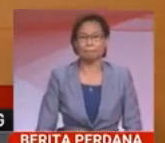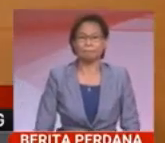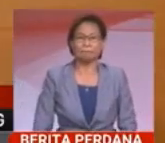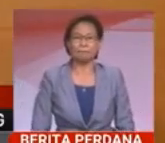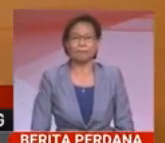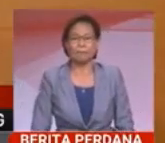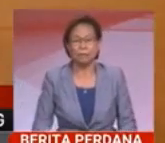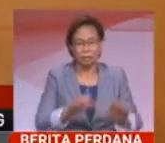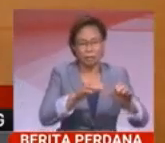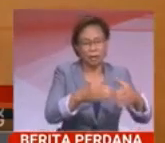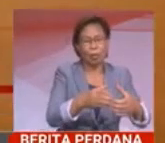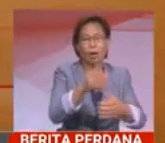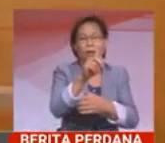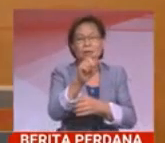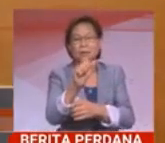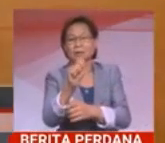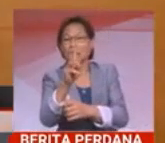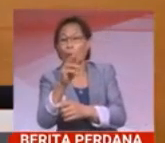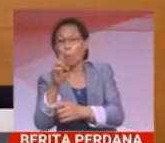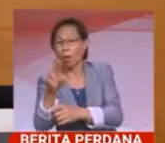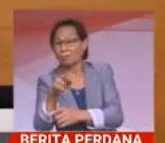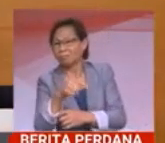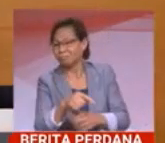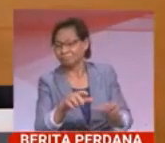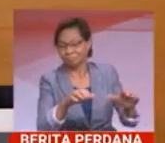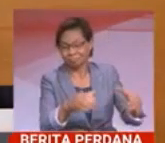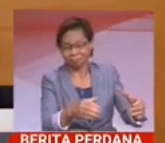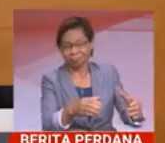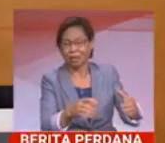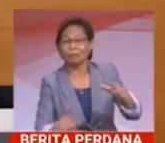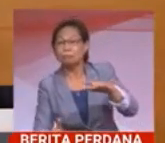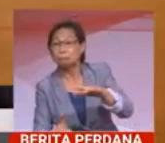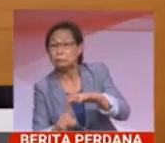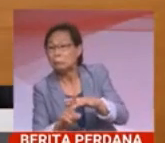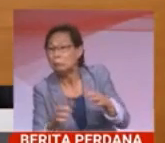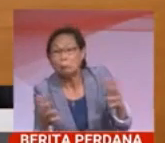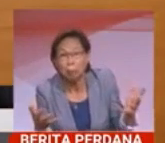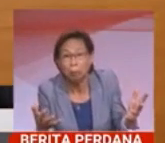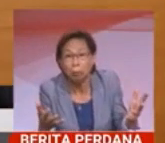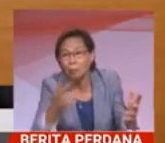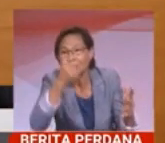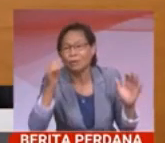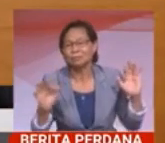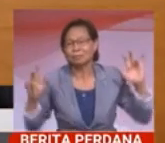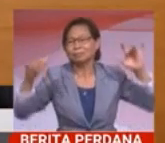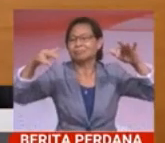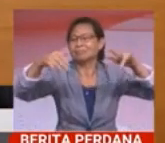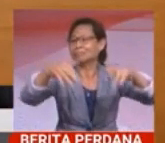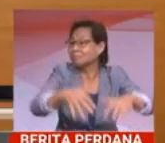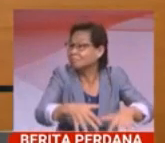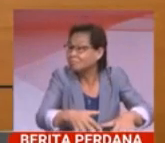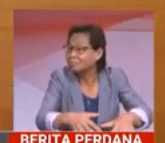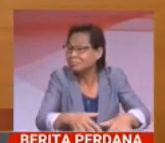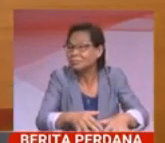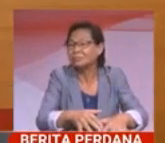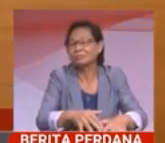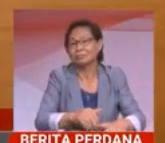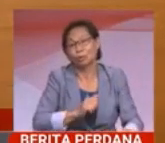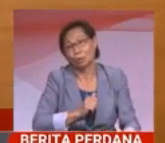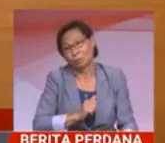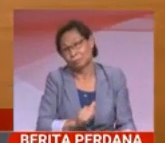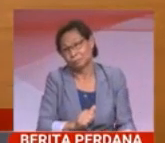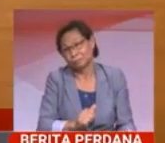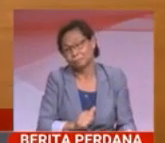kelas ketawa ini adalah kelas the yang timbul berikutan dengan perempuan gemuk